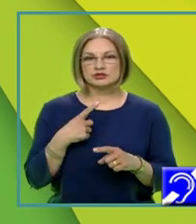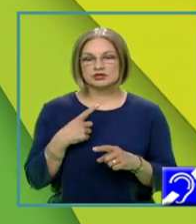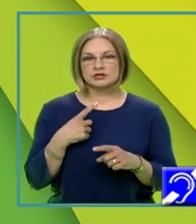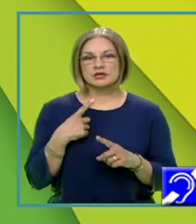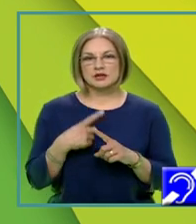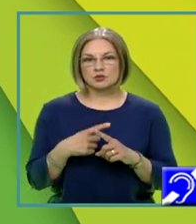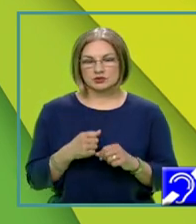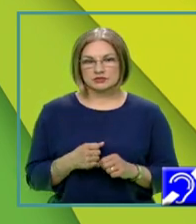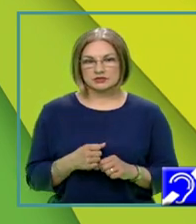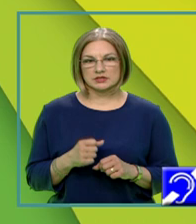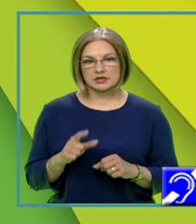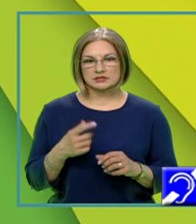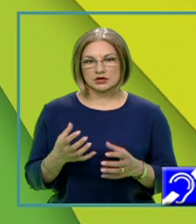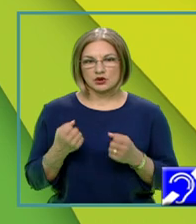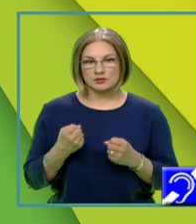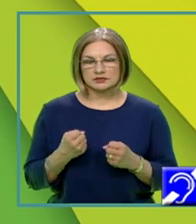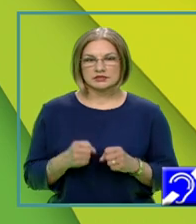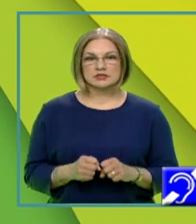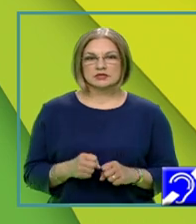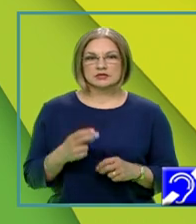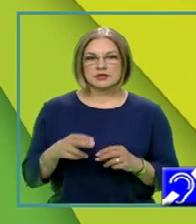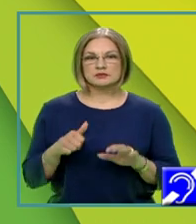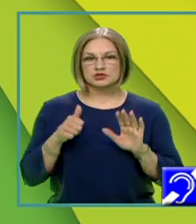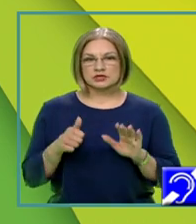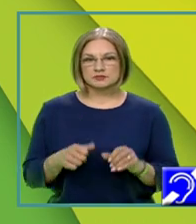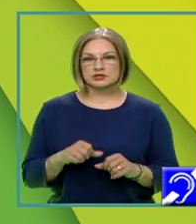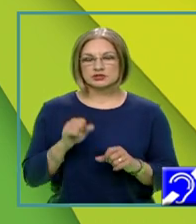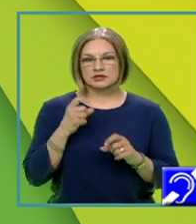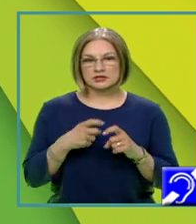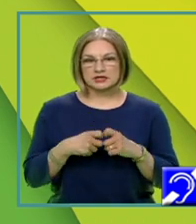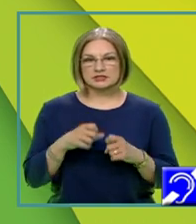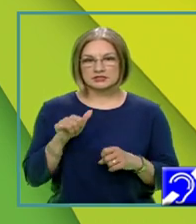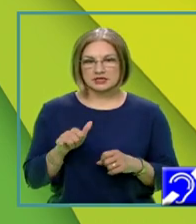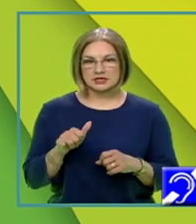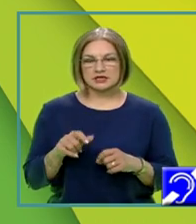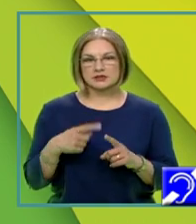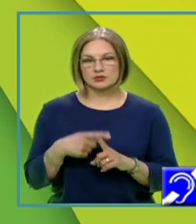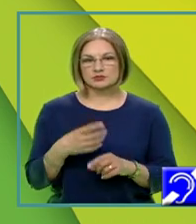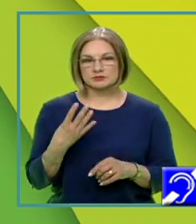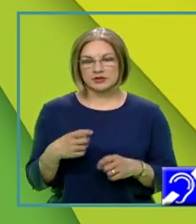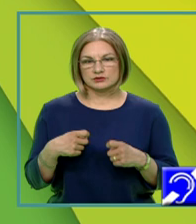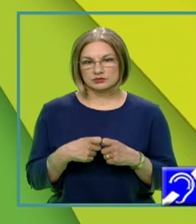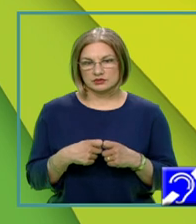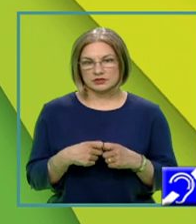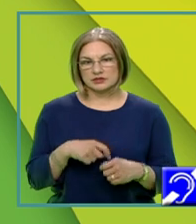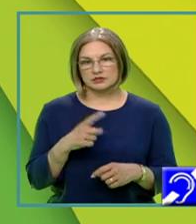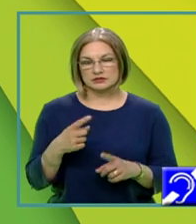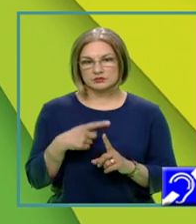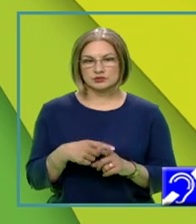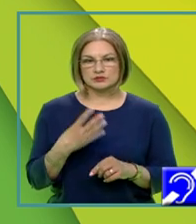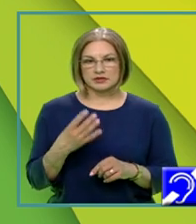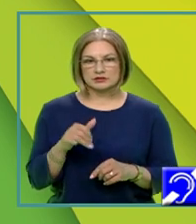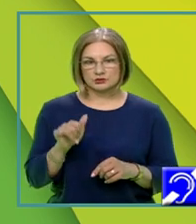vom obține 4 ori 4 x si y este egal cu 16 x y plus 4 x 4 x